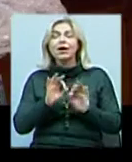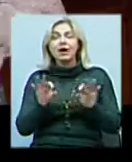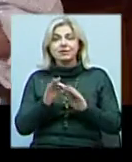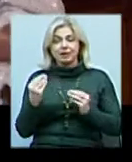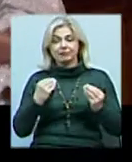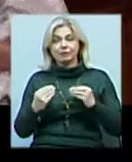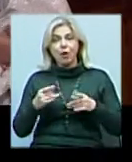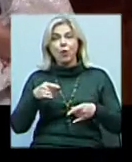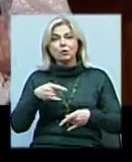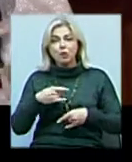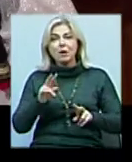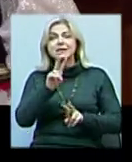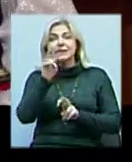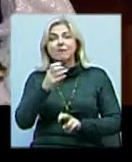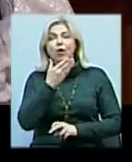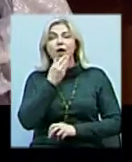символізують